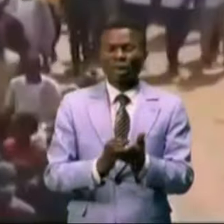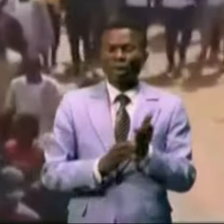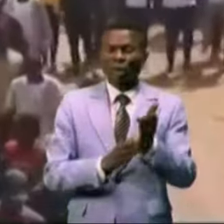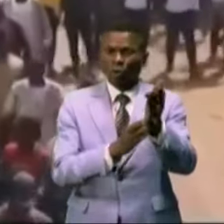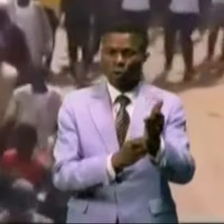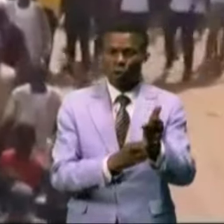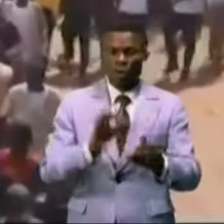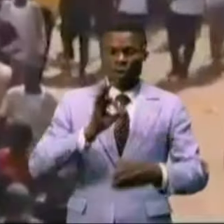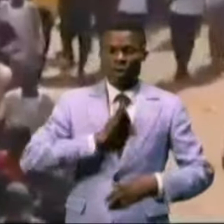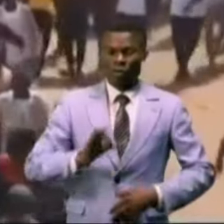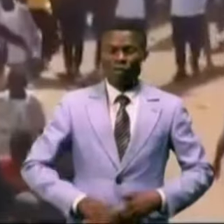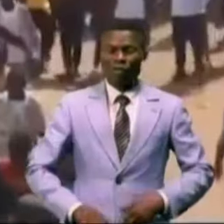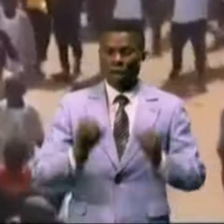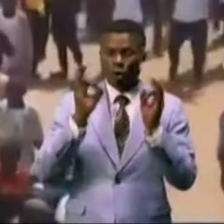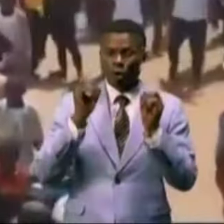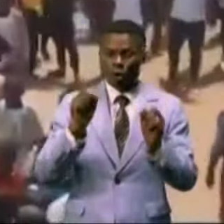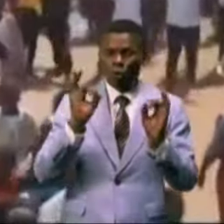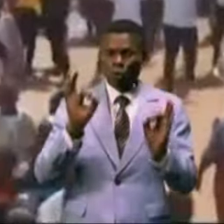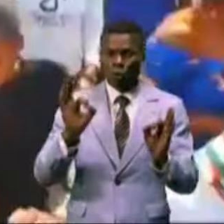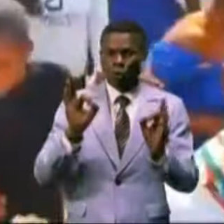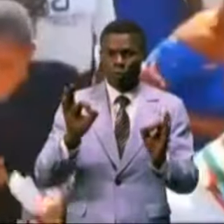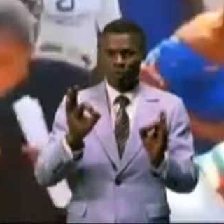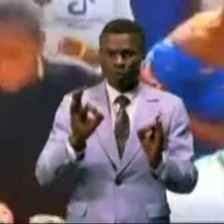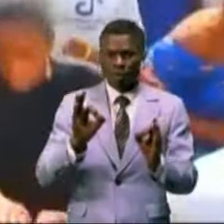Fatih Rénové,